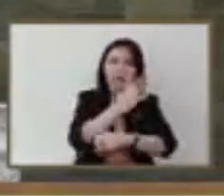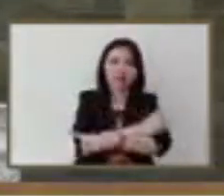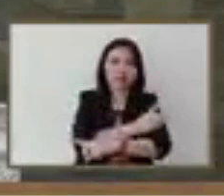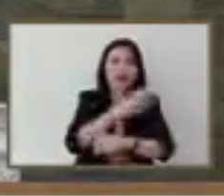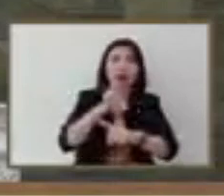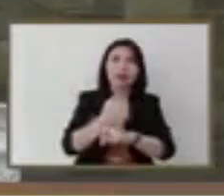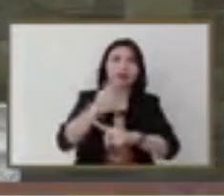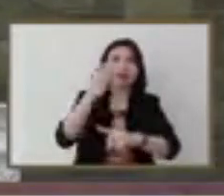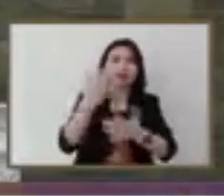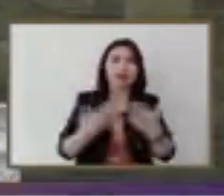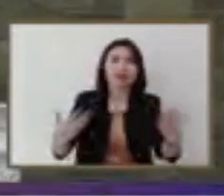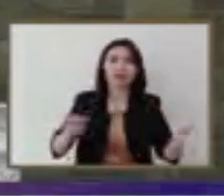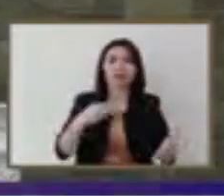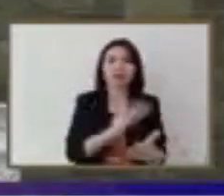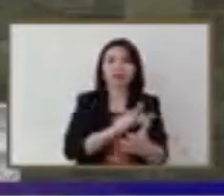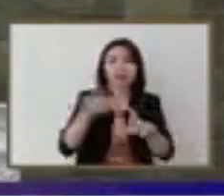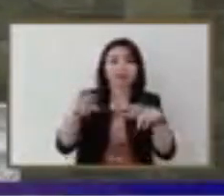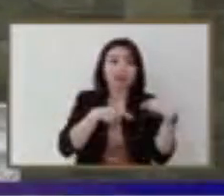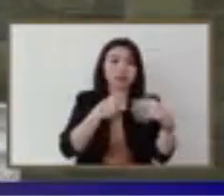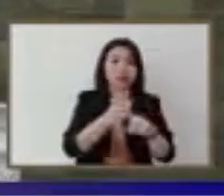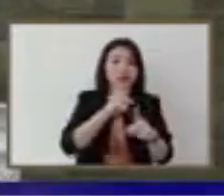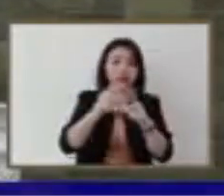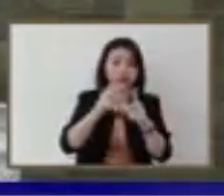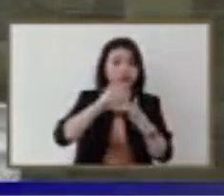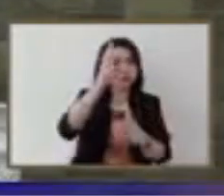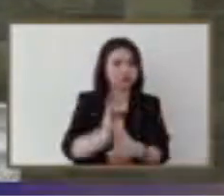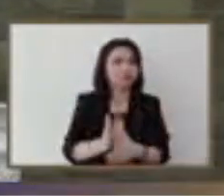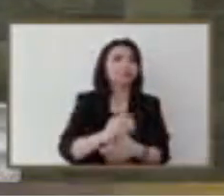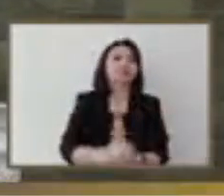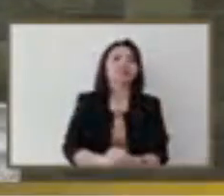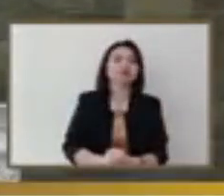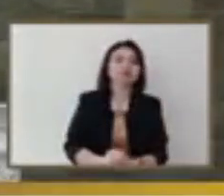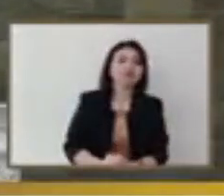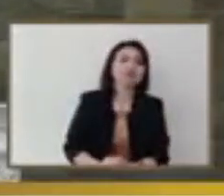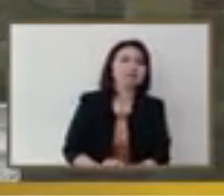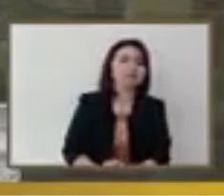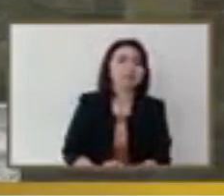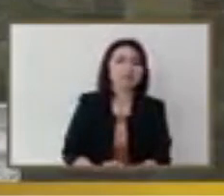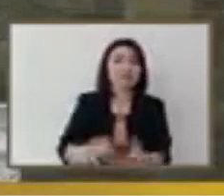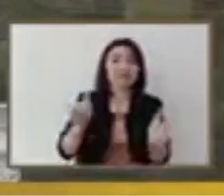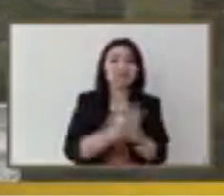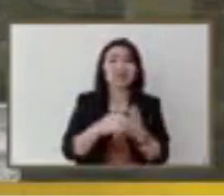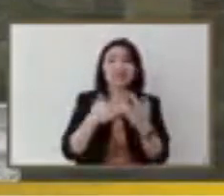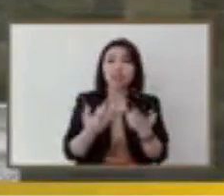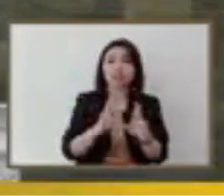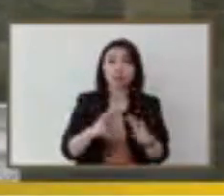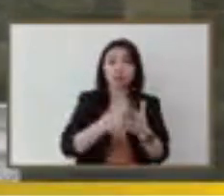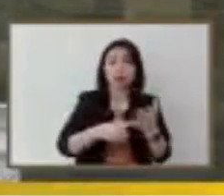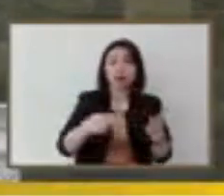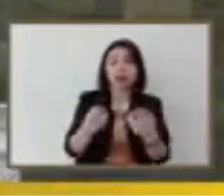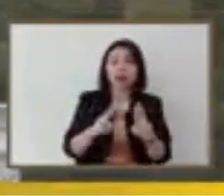bagamat nung nabalitaan ko po yan, sabi ko, that's the result. You go to the book of